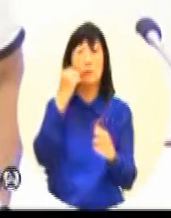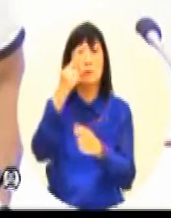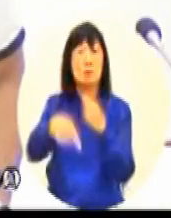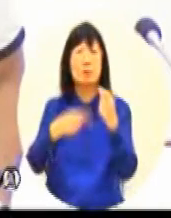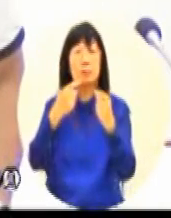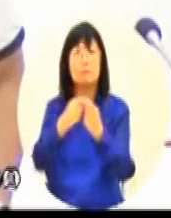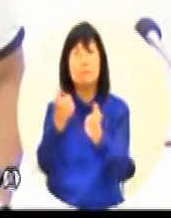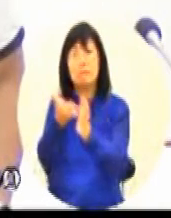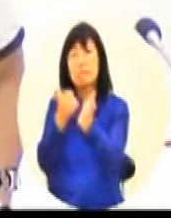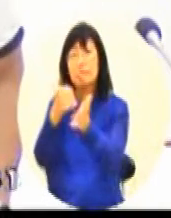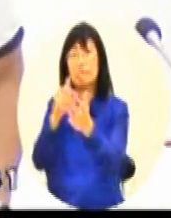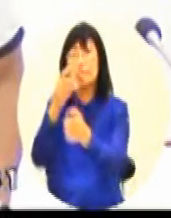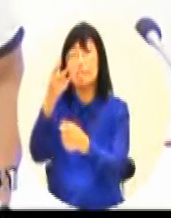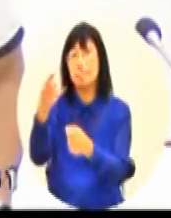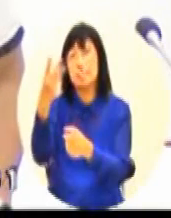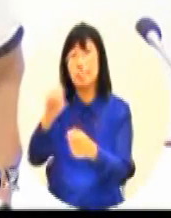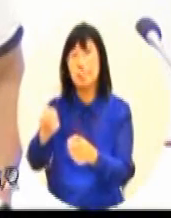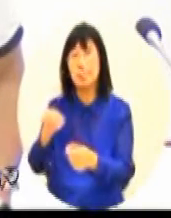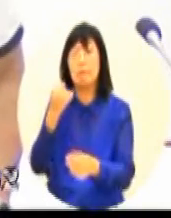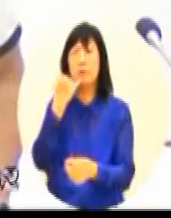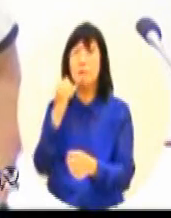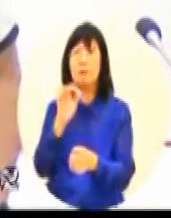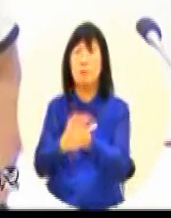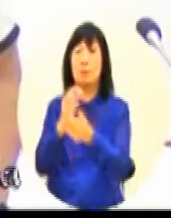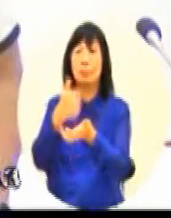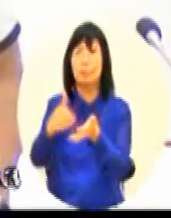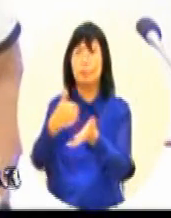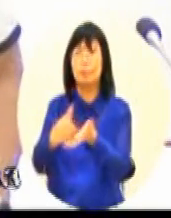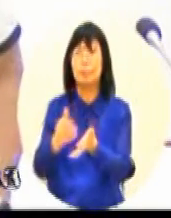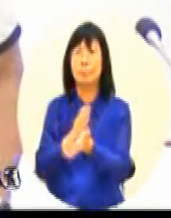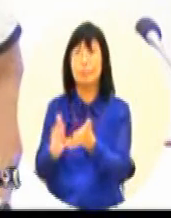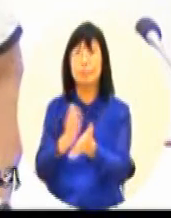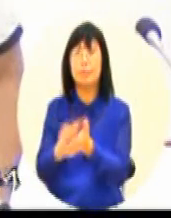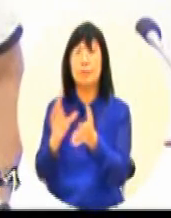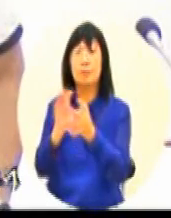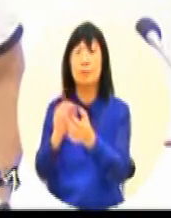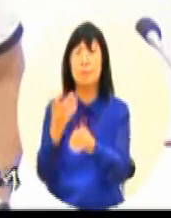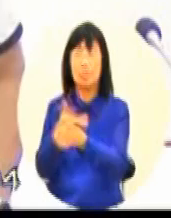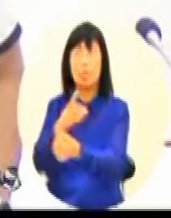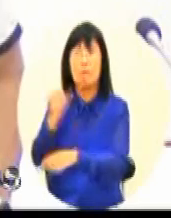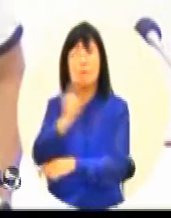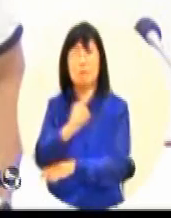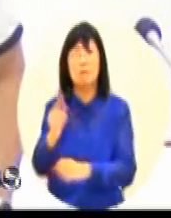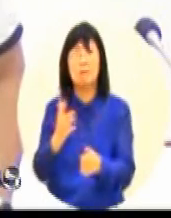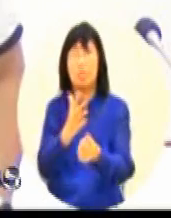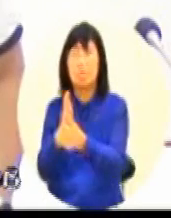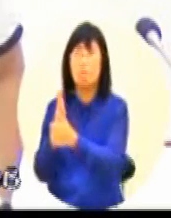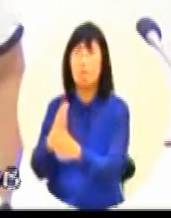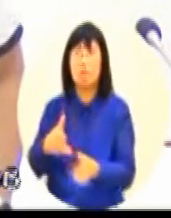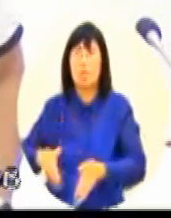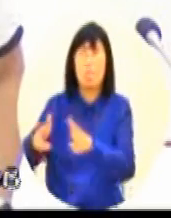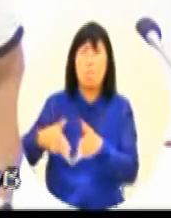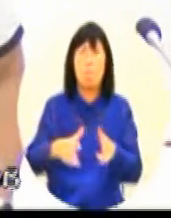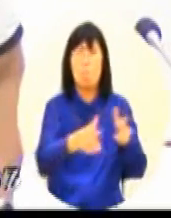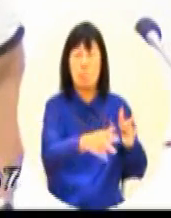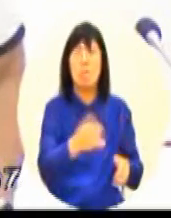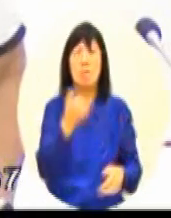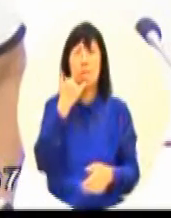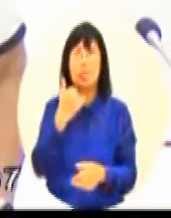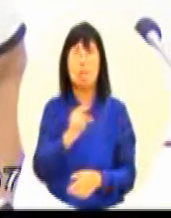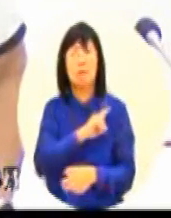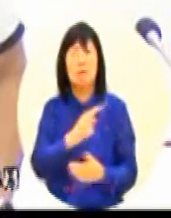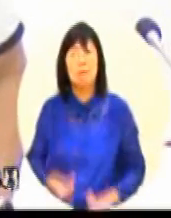三百万，会当解决消防局啊疲惫，阿妈好人多休息，把他们的力